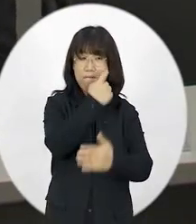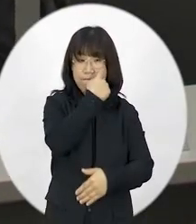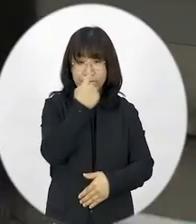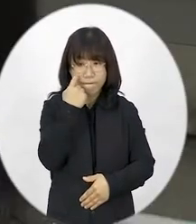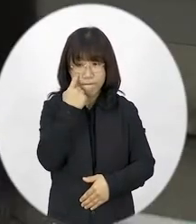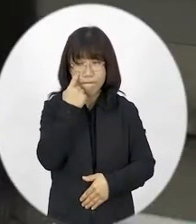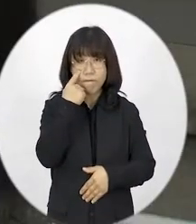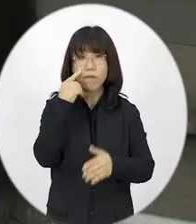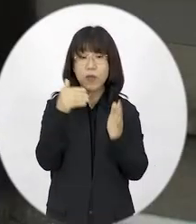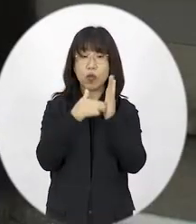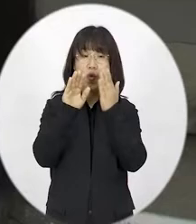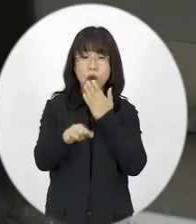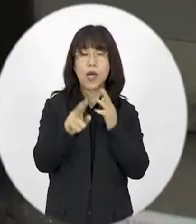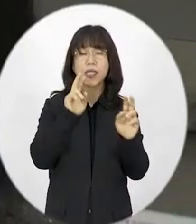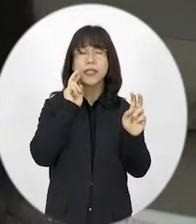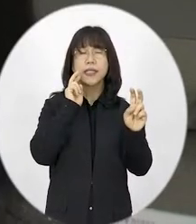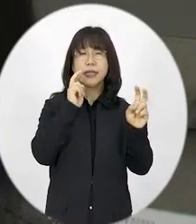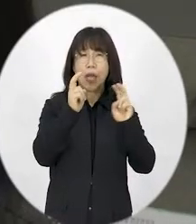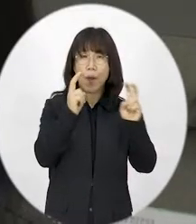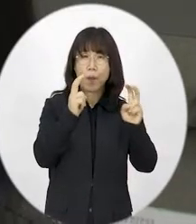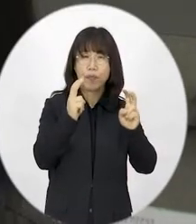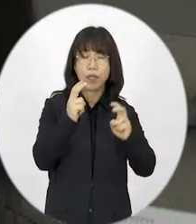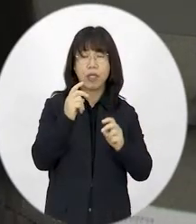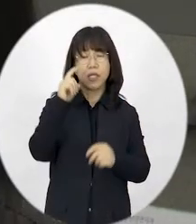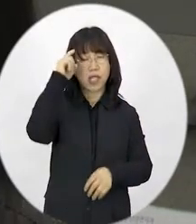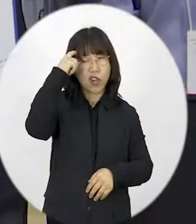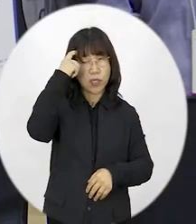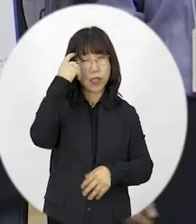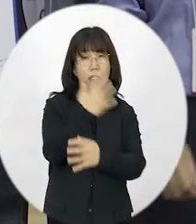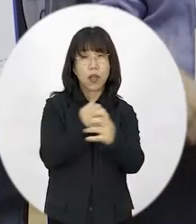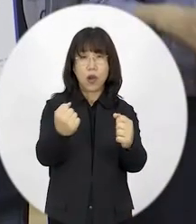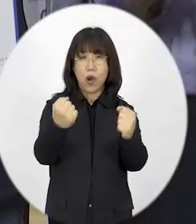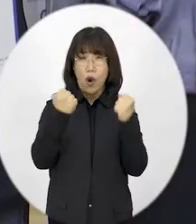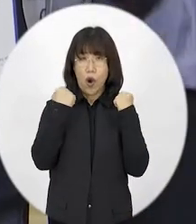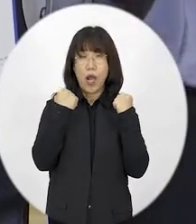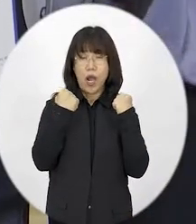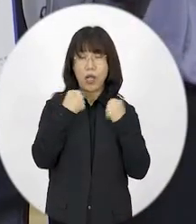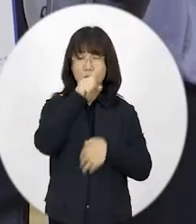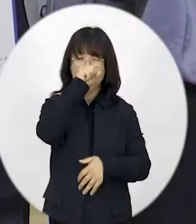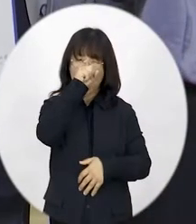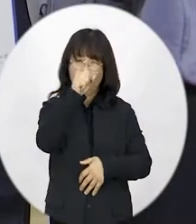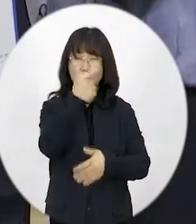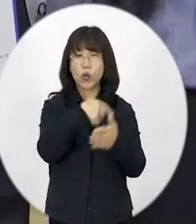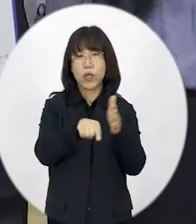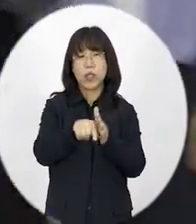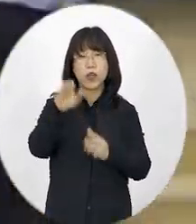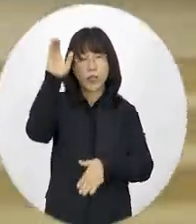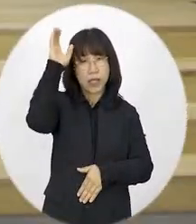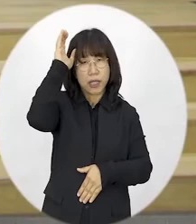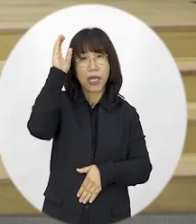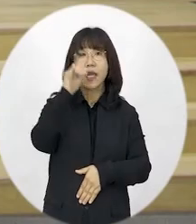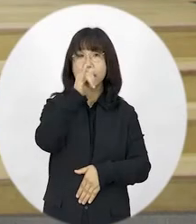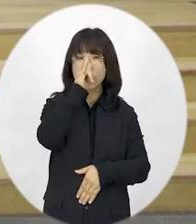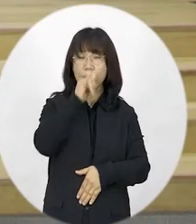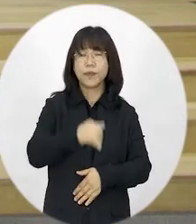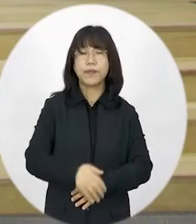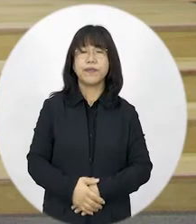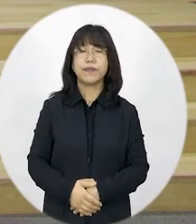검증받아 우리 지역에 있는 많은 기업들이 정신건강 친화 기업으로 발돋움할 수 있기를 기대하고 있습니다.